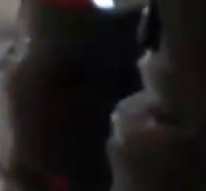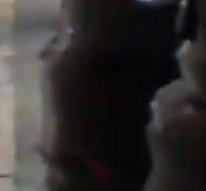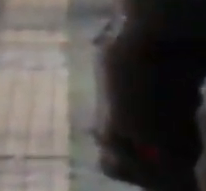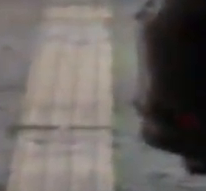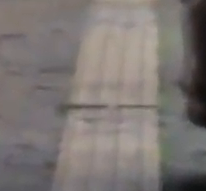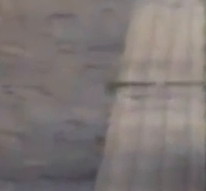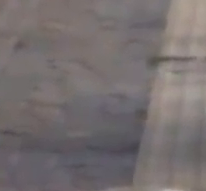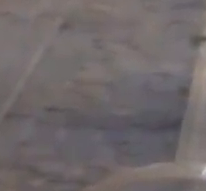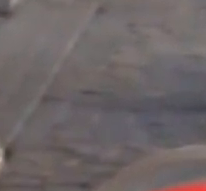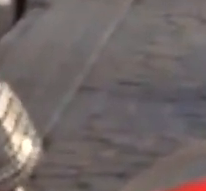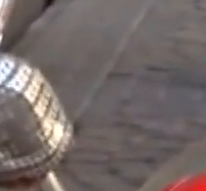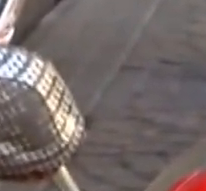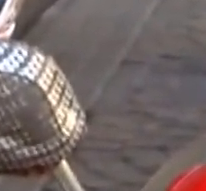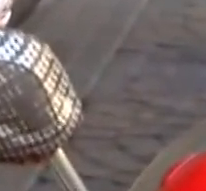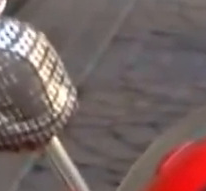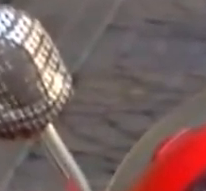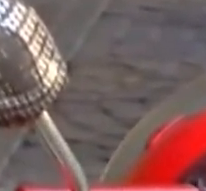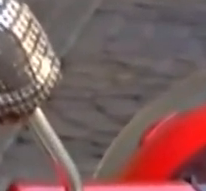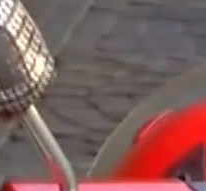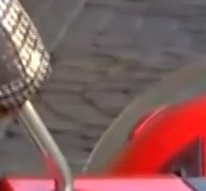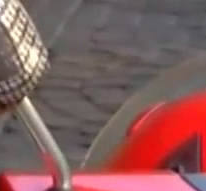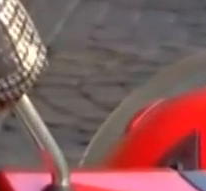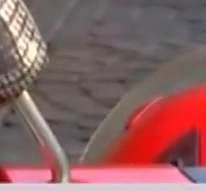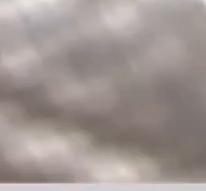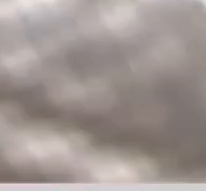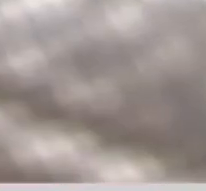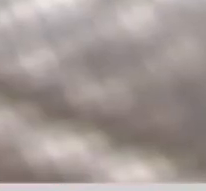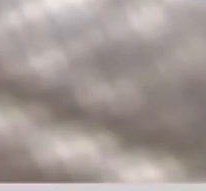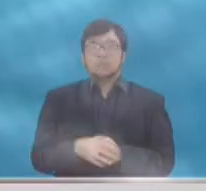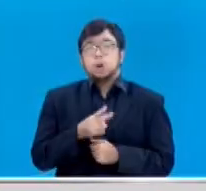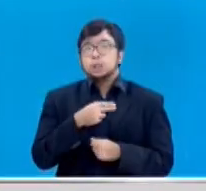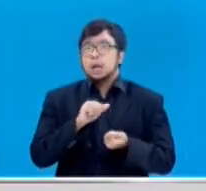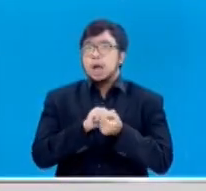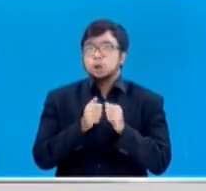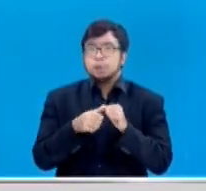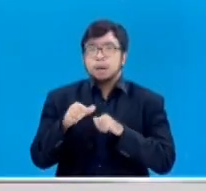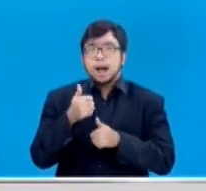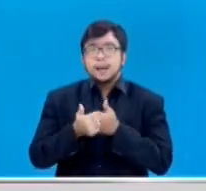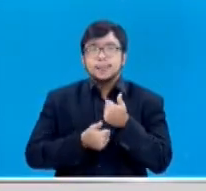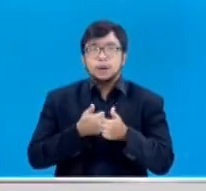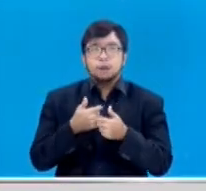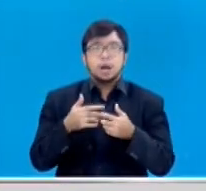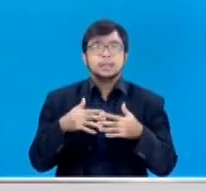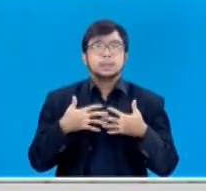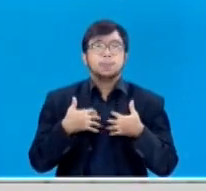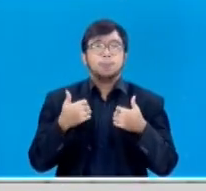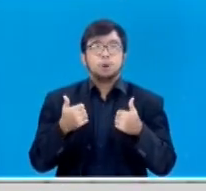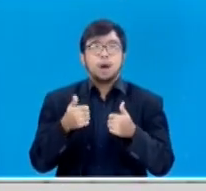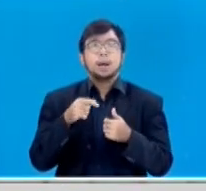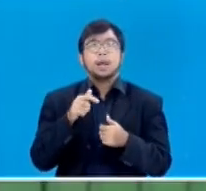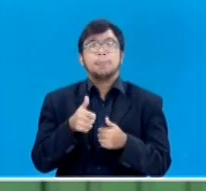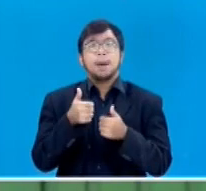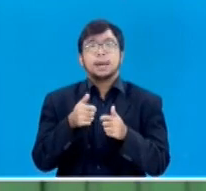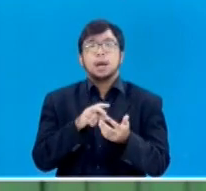Indonesia terus menunjukkan indikator positif pada kasus aktif dan kasus kesembuhan pasien COVID-19. Maka pemerintah memberikan